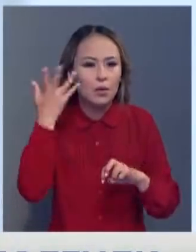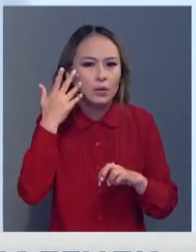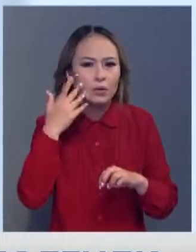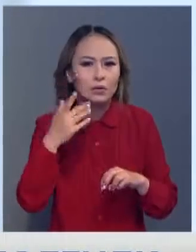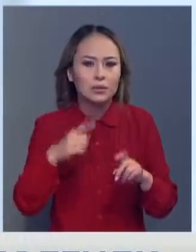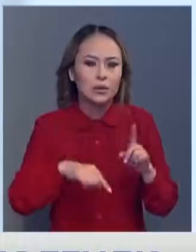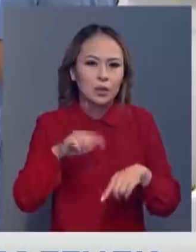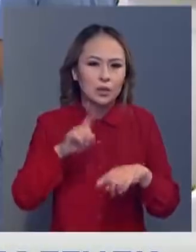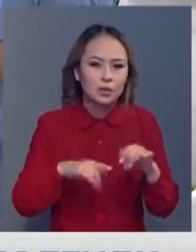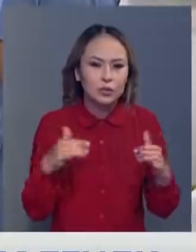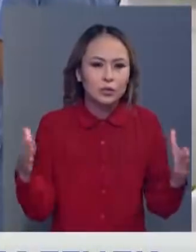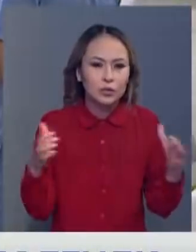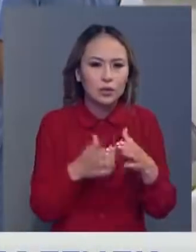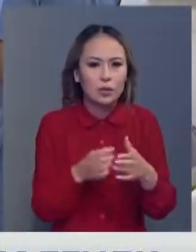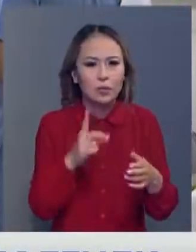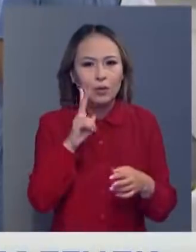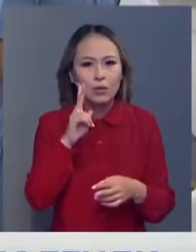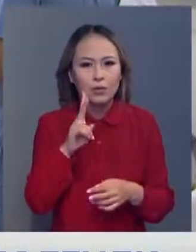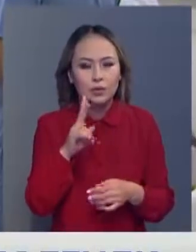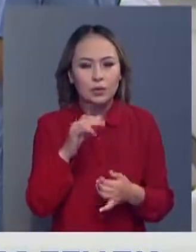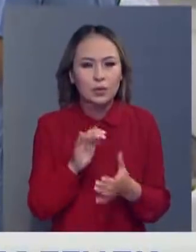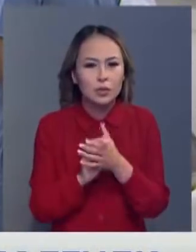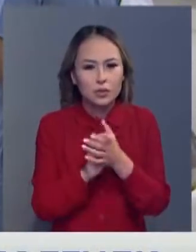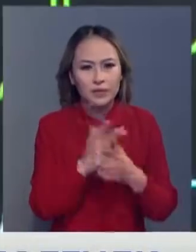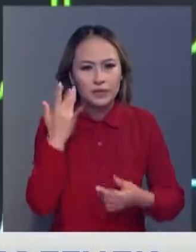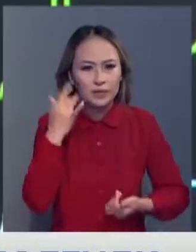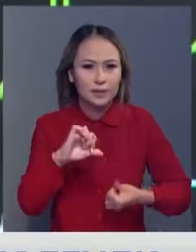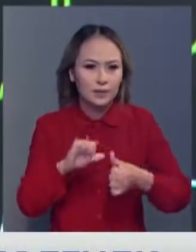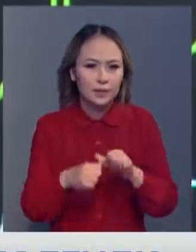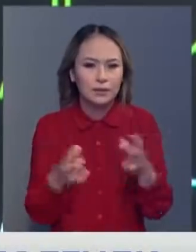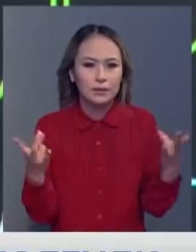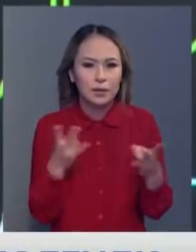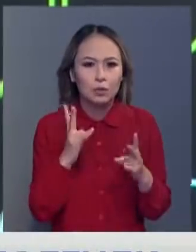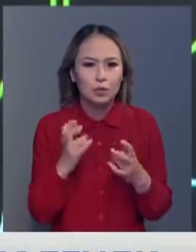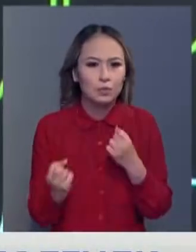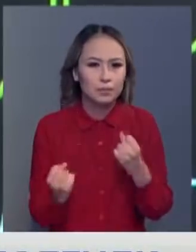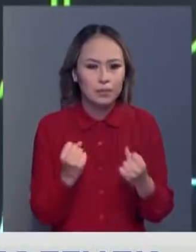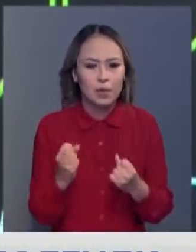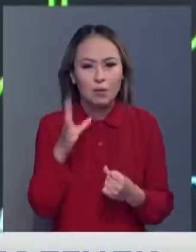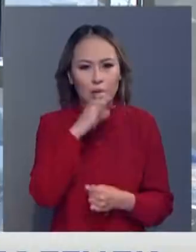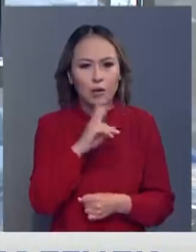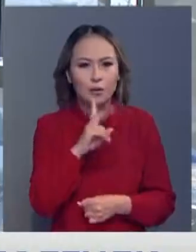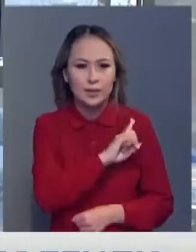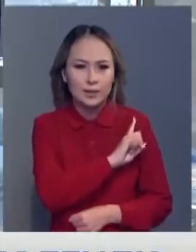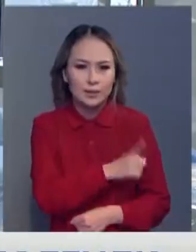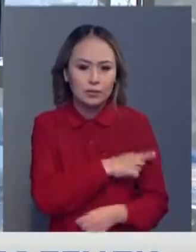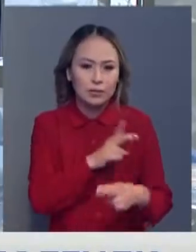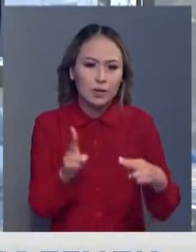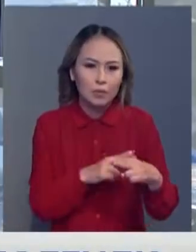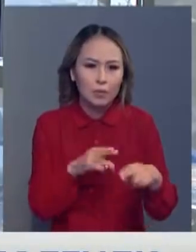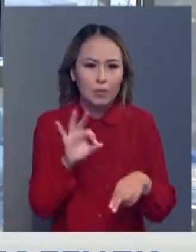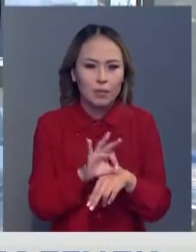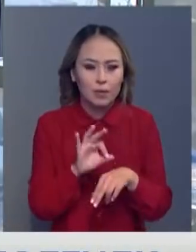шақын етті қазір араздың тату болатын шағы. Сын тезіне табандап тұра білгендер ғана шыда спирет. Аурумен арпалыста